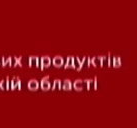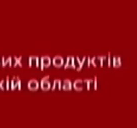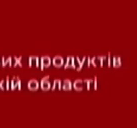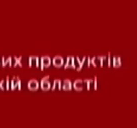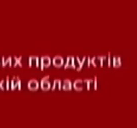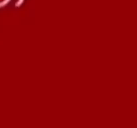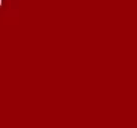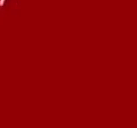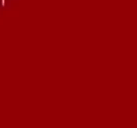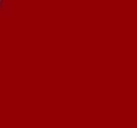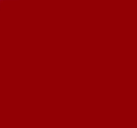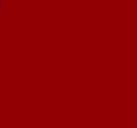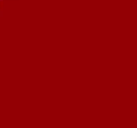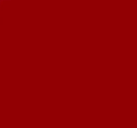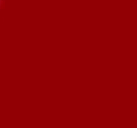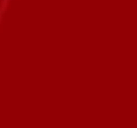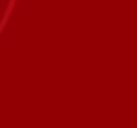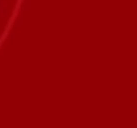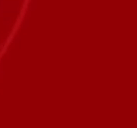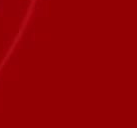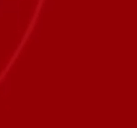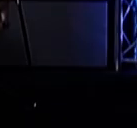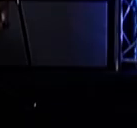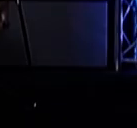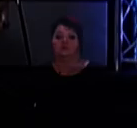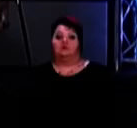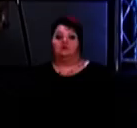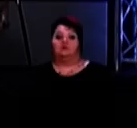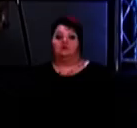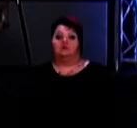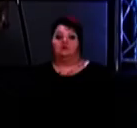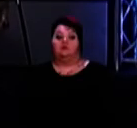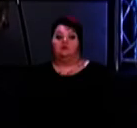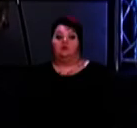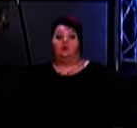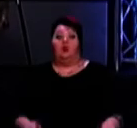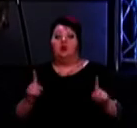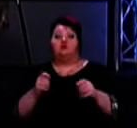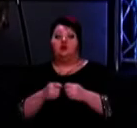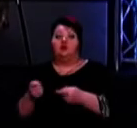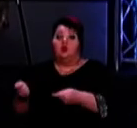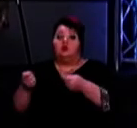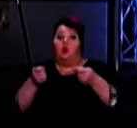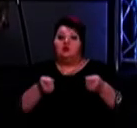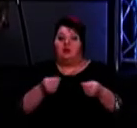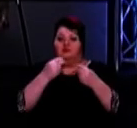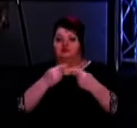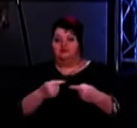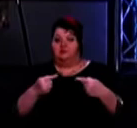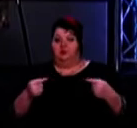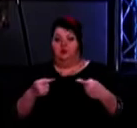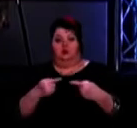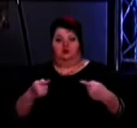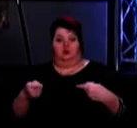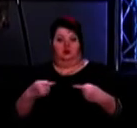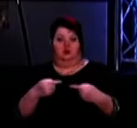або позапланово. щодо доставки продуктів та інших товарів, які ви